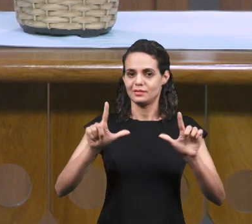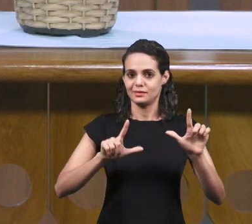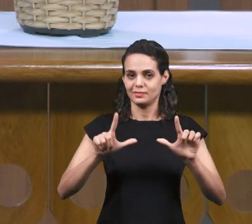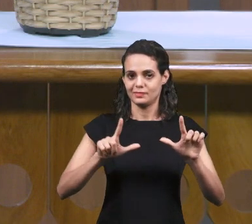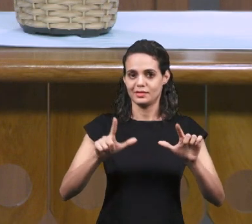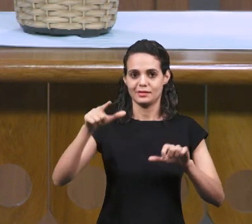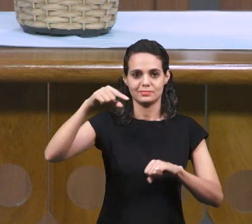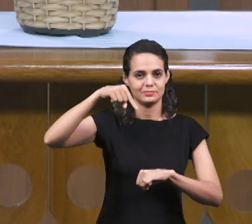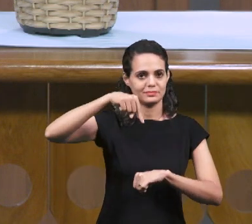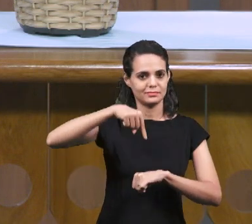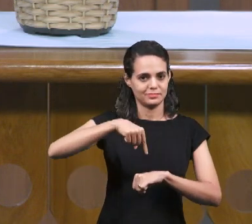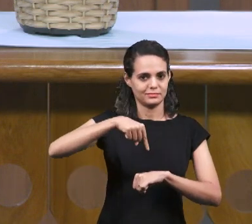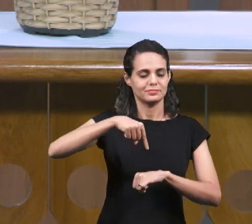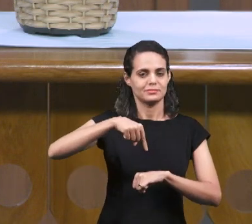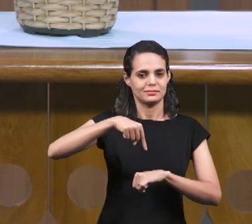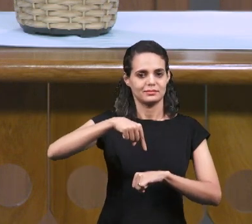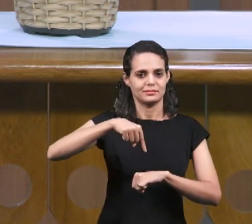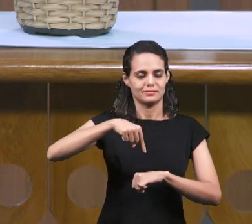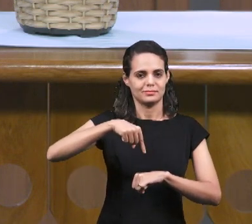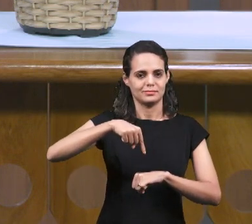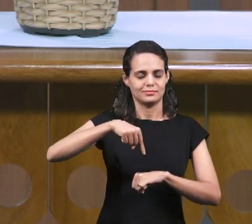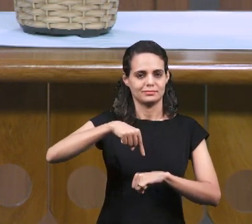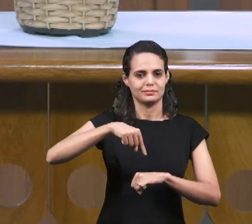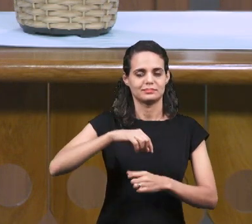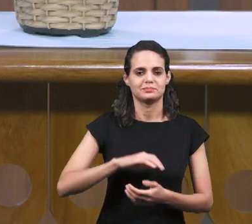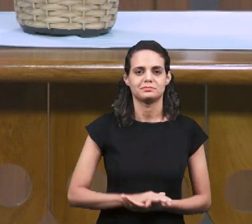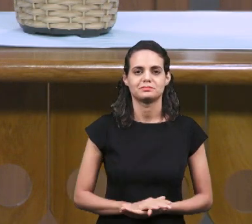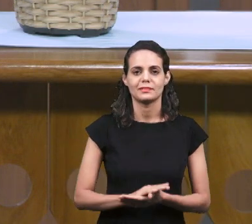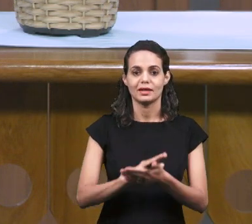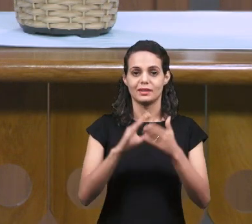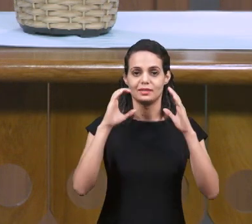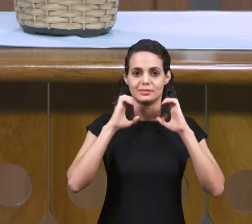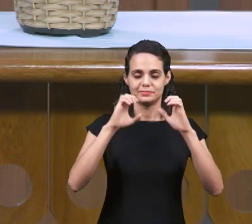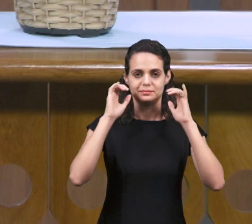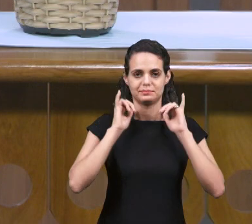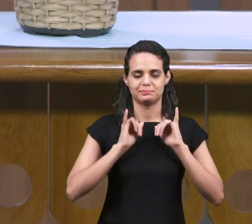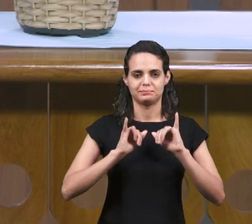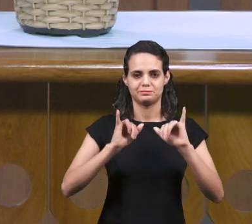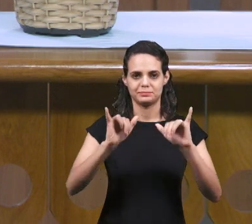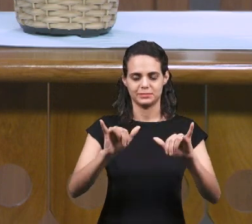par la rede Brasil de télévision qui transmet la